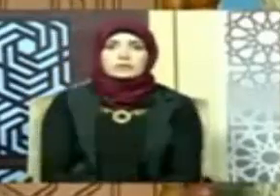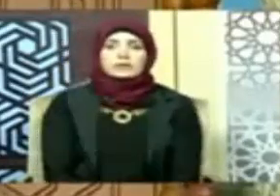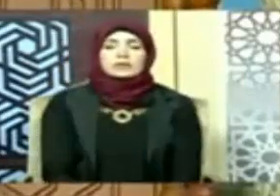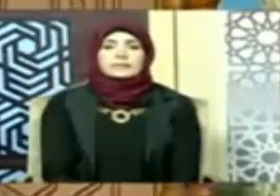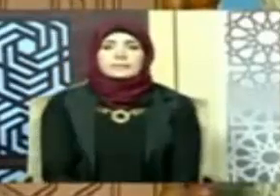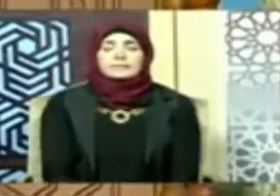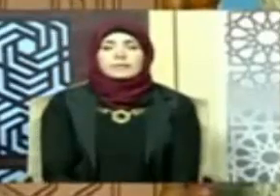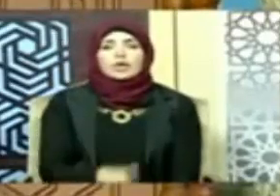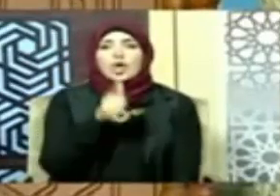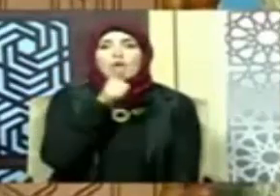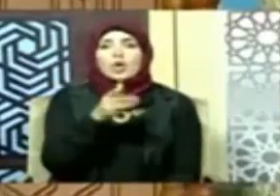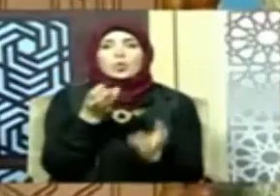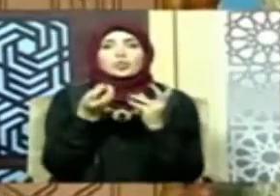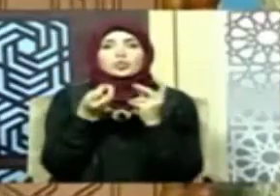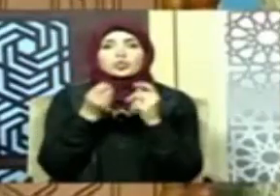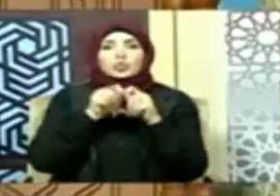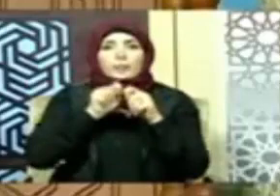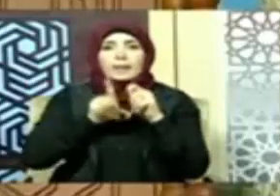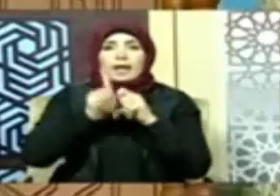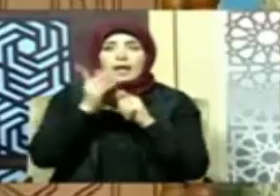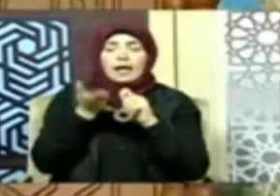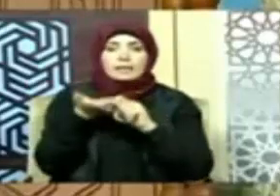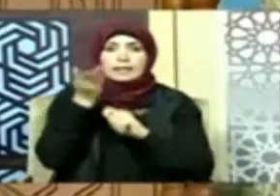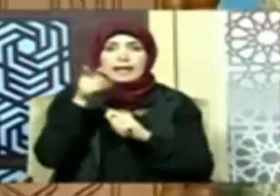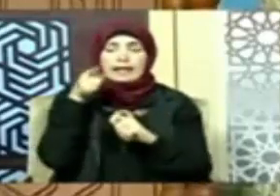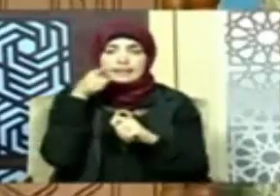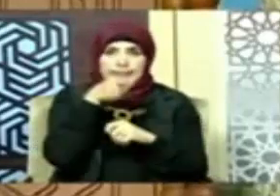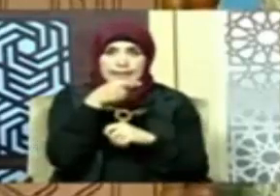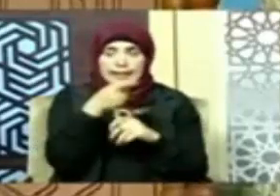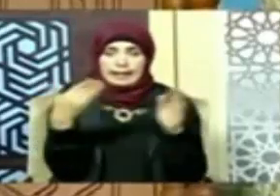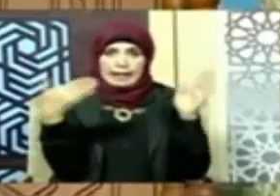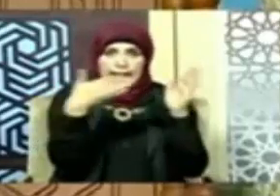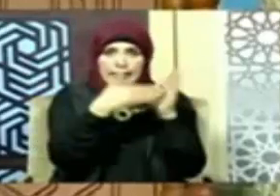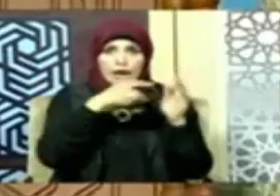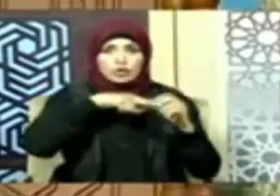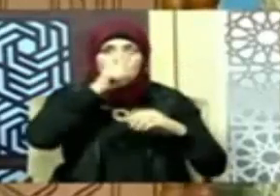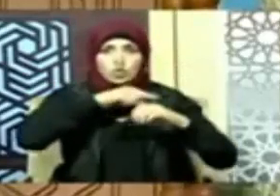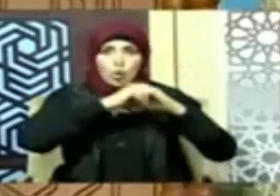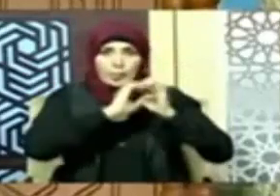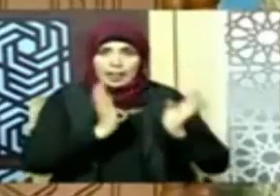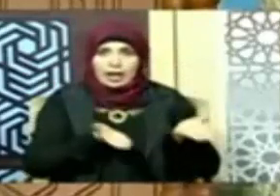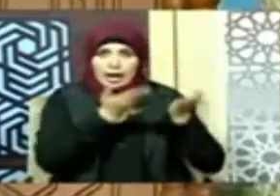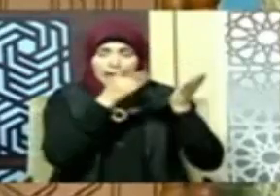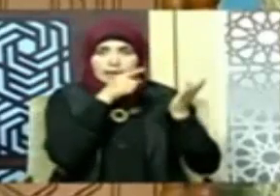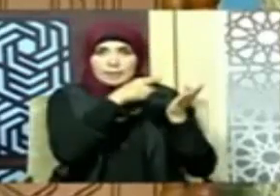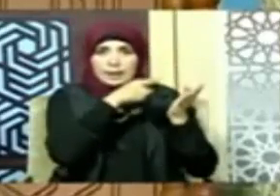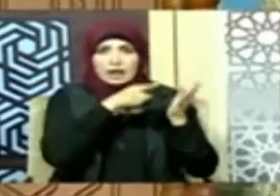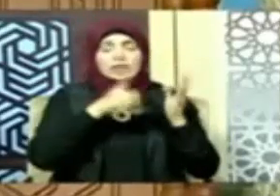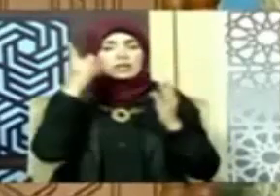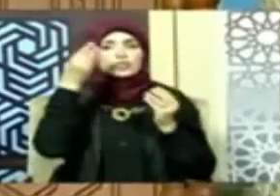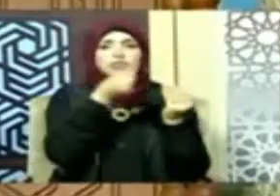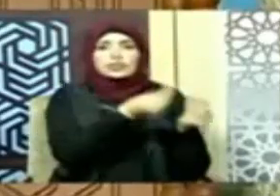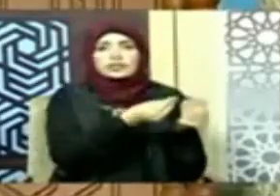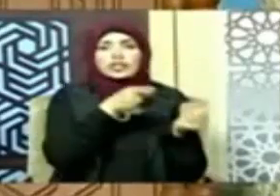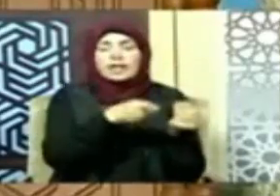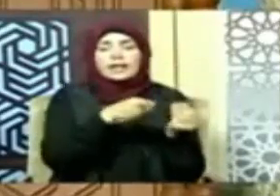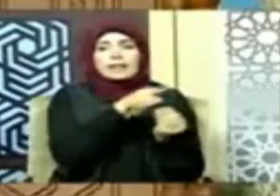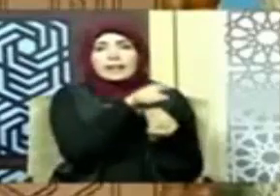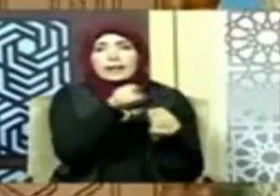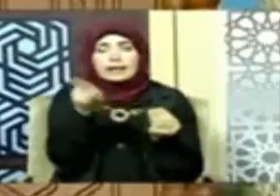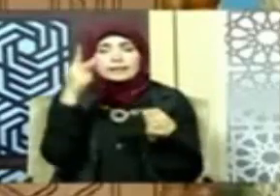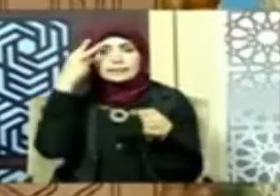ويقول سبحانه: تلك الدار الآخرة نجعلها للذين